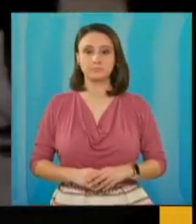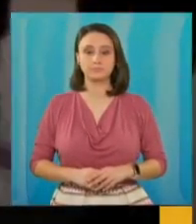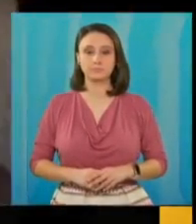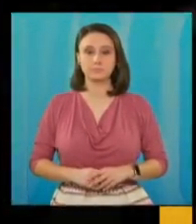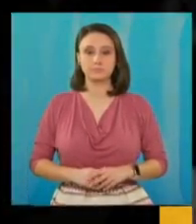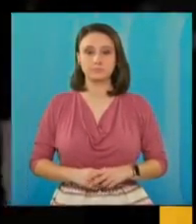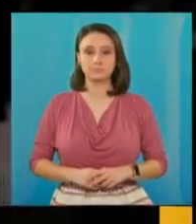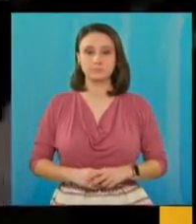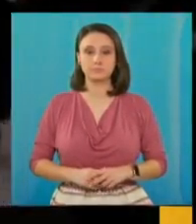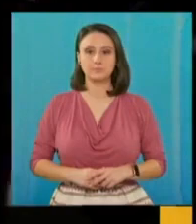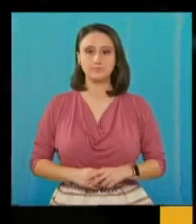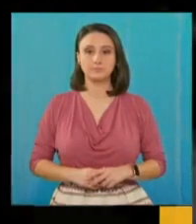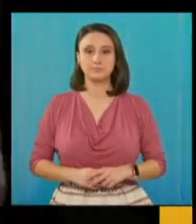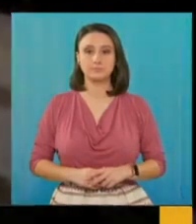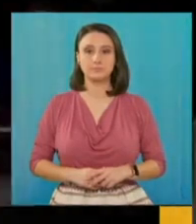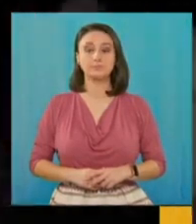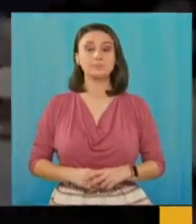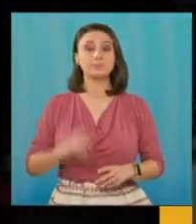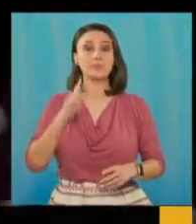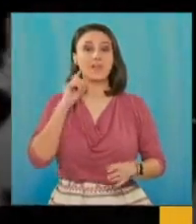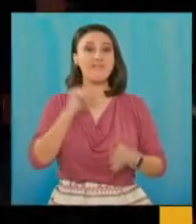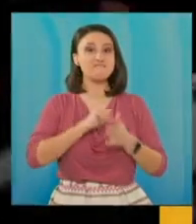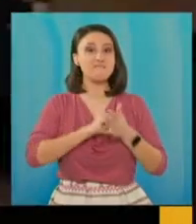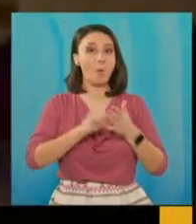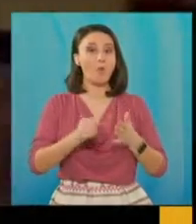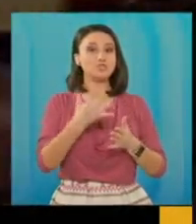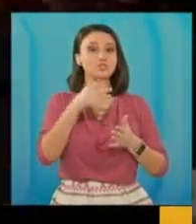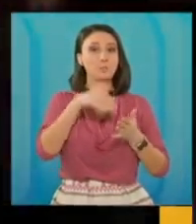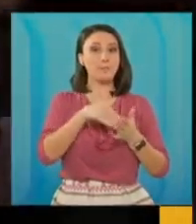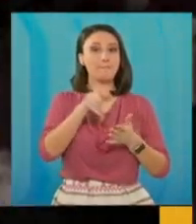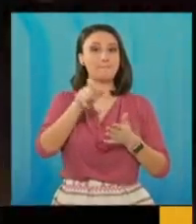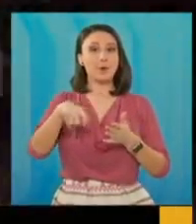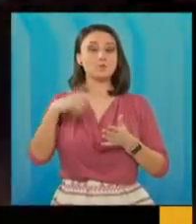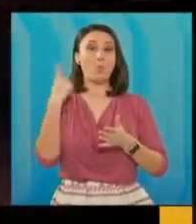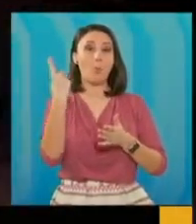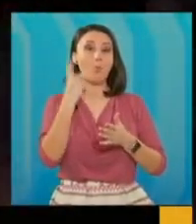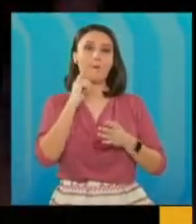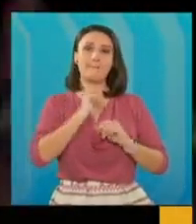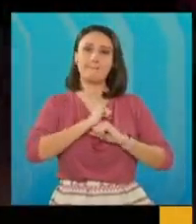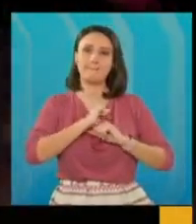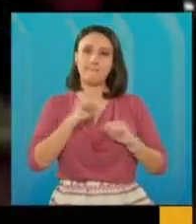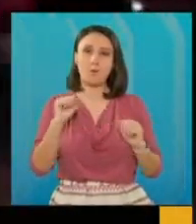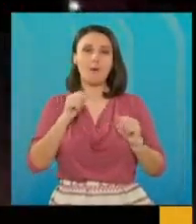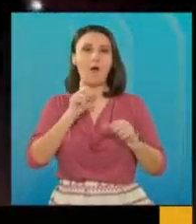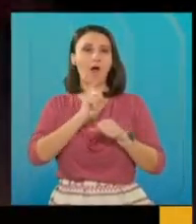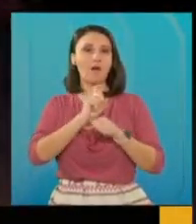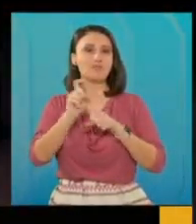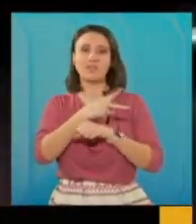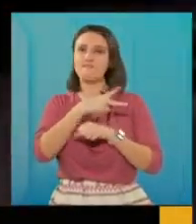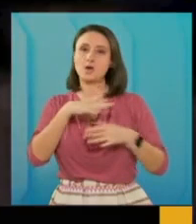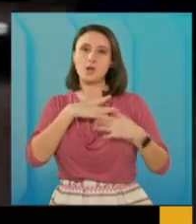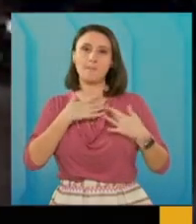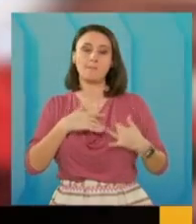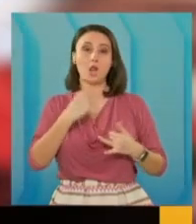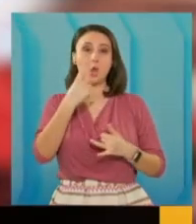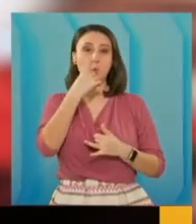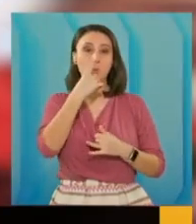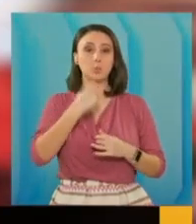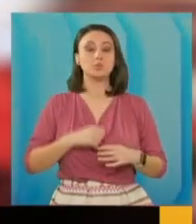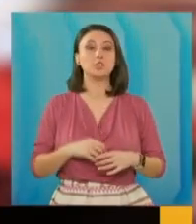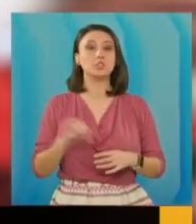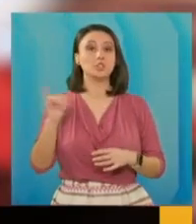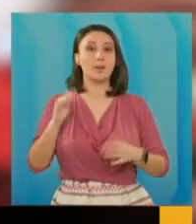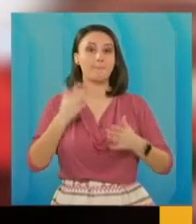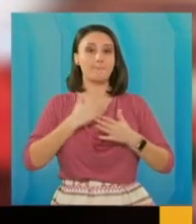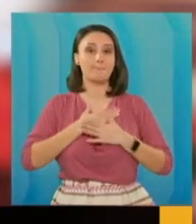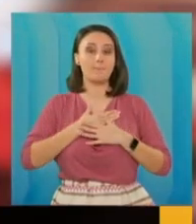În sumă, au fost evacuate 5.000 de persoane. Orașul a fost bombardat și atacat fără milă de ruși. Printre cei decedați în sumă se